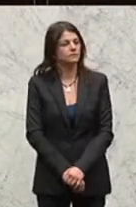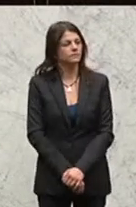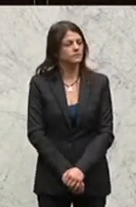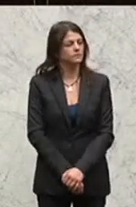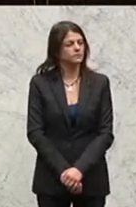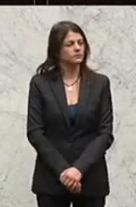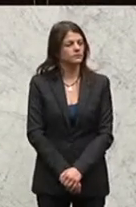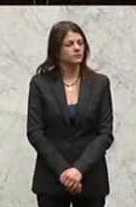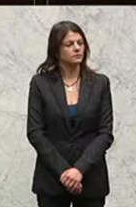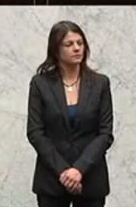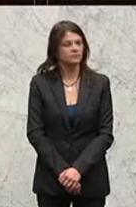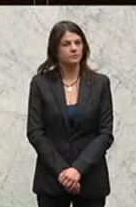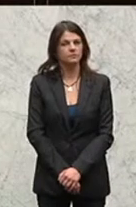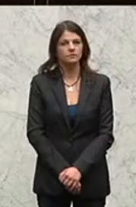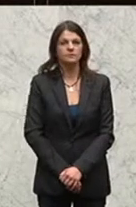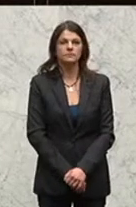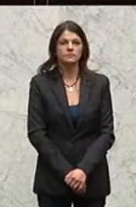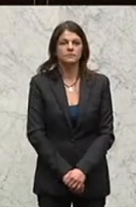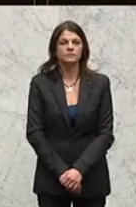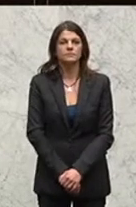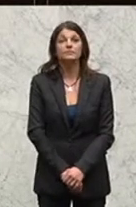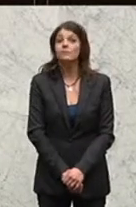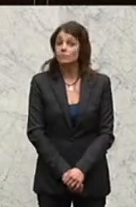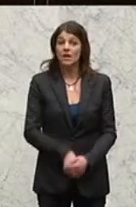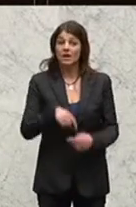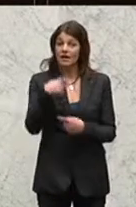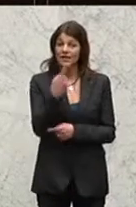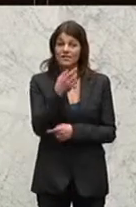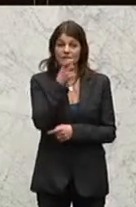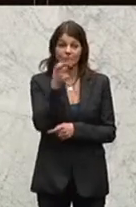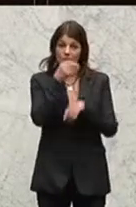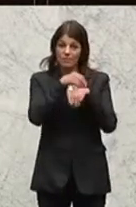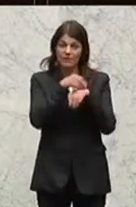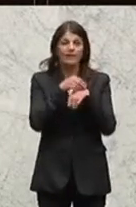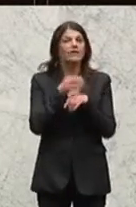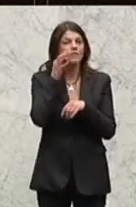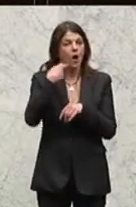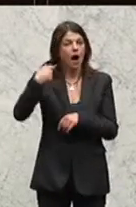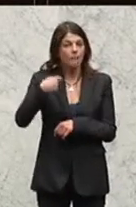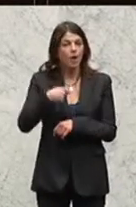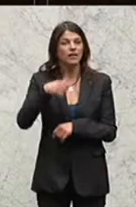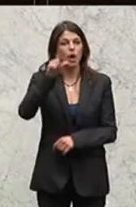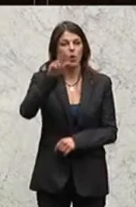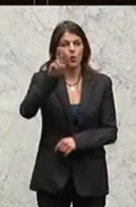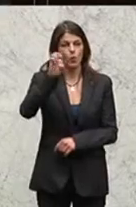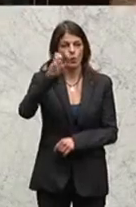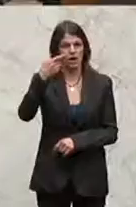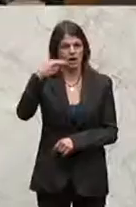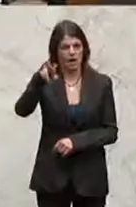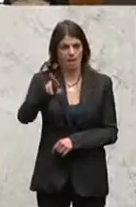Arbeitsplätze sind die besten Integrationsplätze, deshalb sollte man bei Asylverfahren früher ansetzen und Asylwerber nach